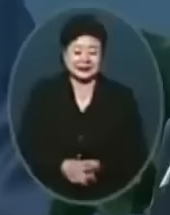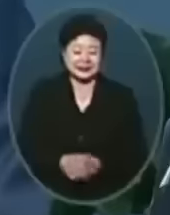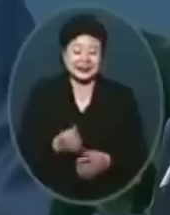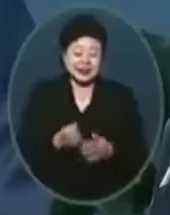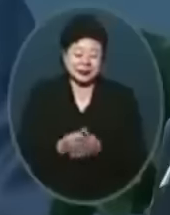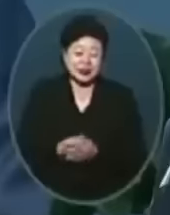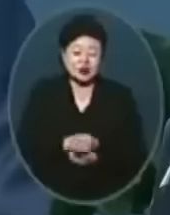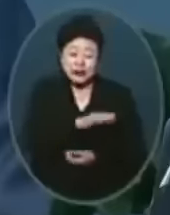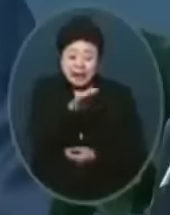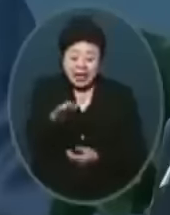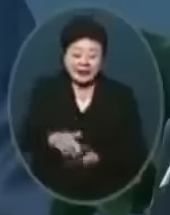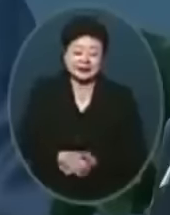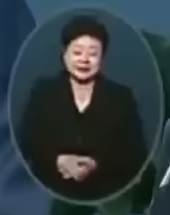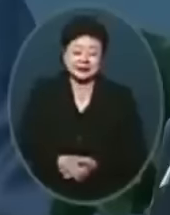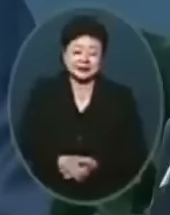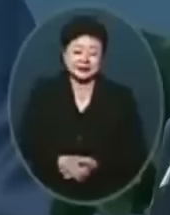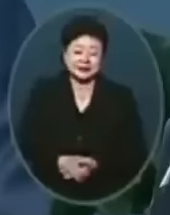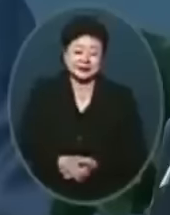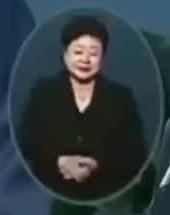그러므로 우리가